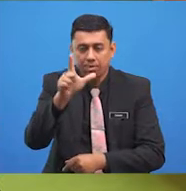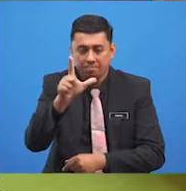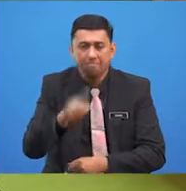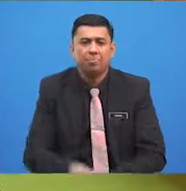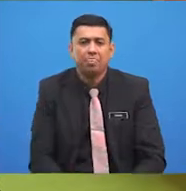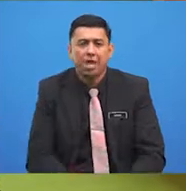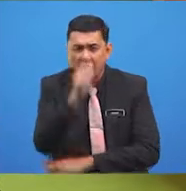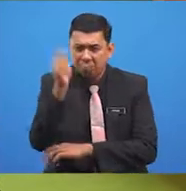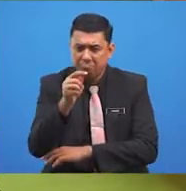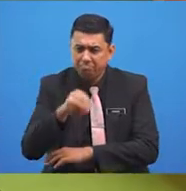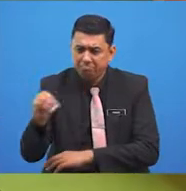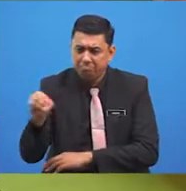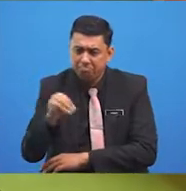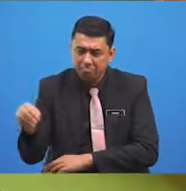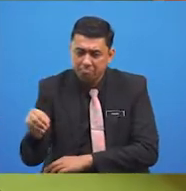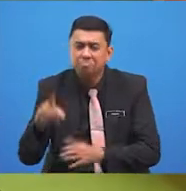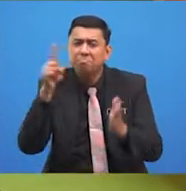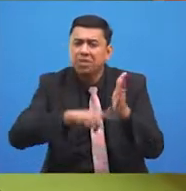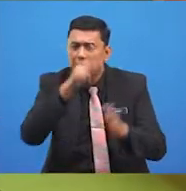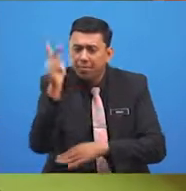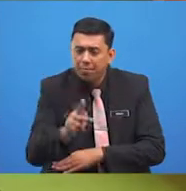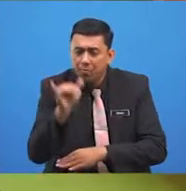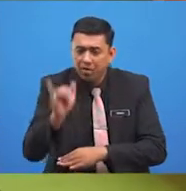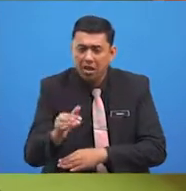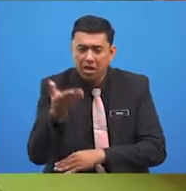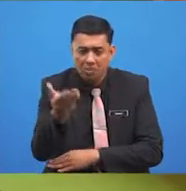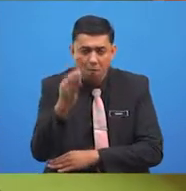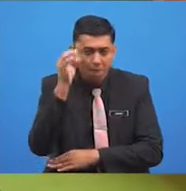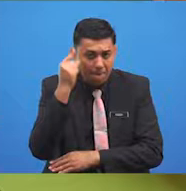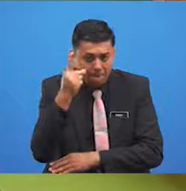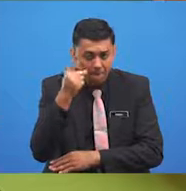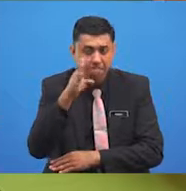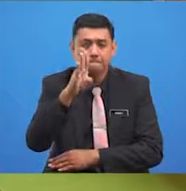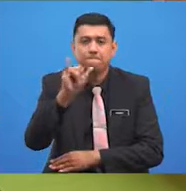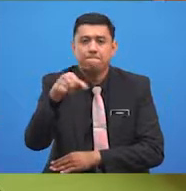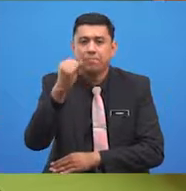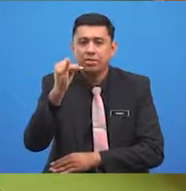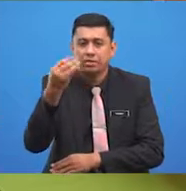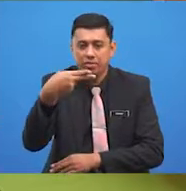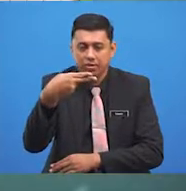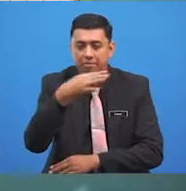ingin bertanya kepada murid-murid, apakah yang kamu faham tentang biji timah?